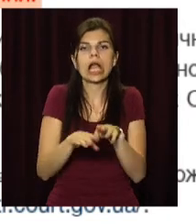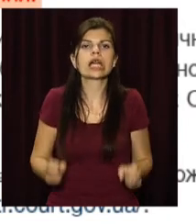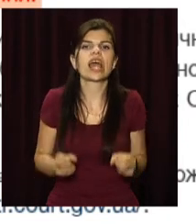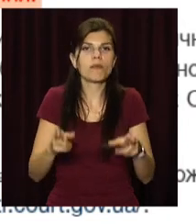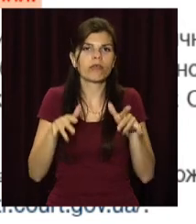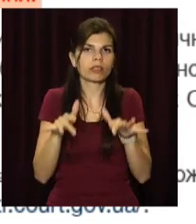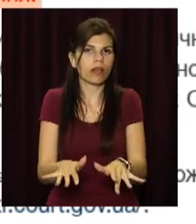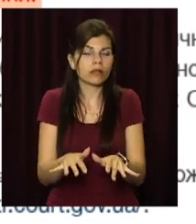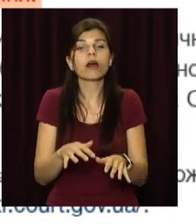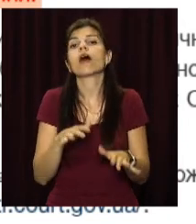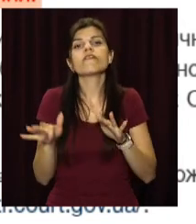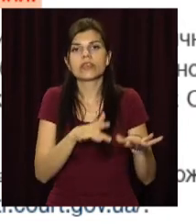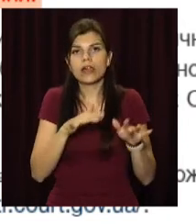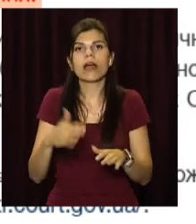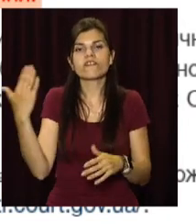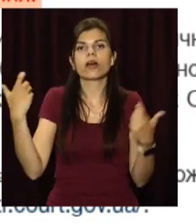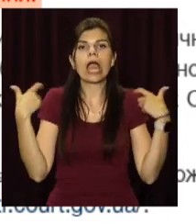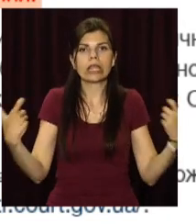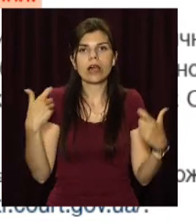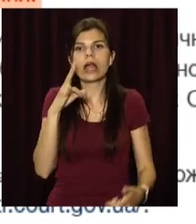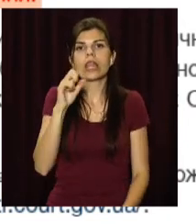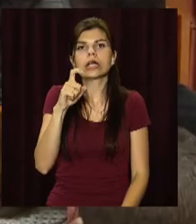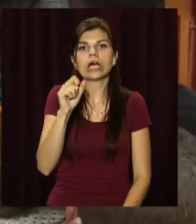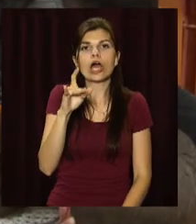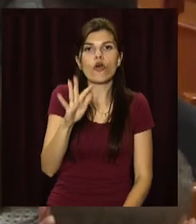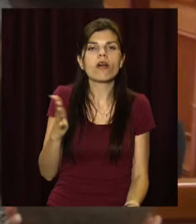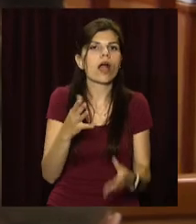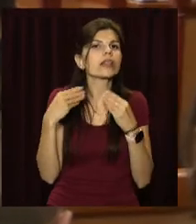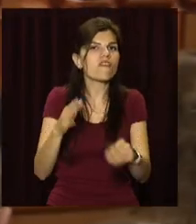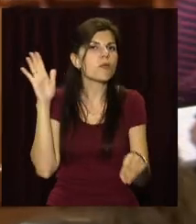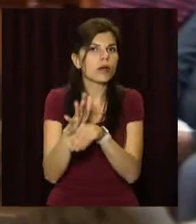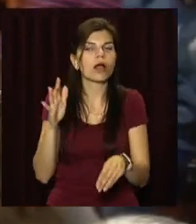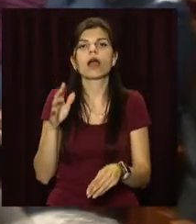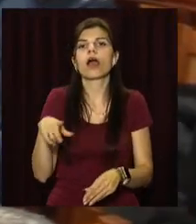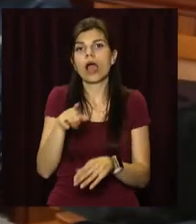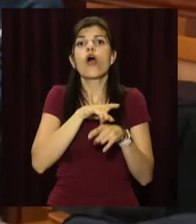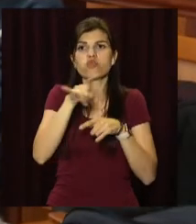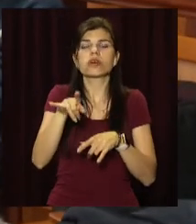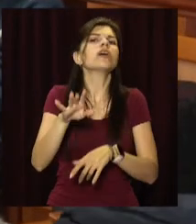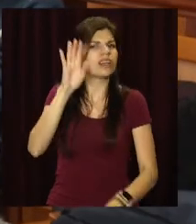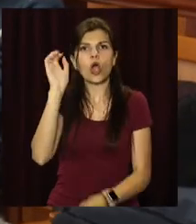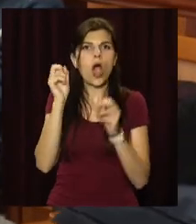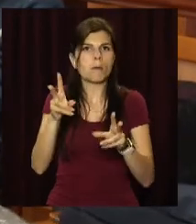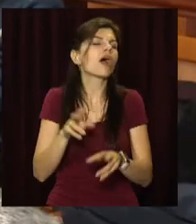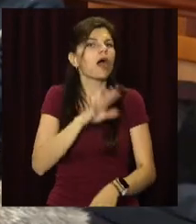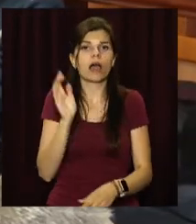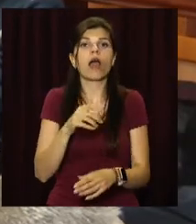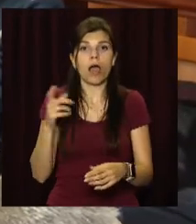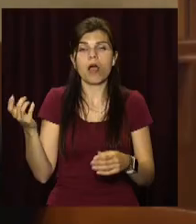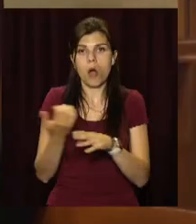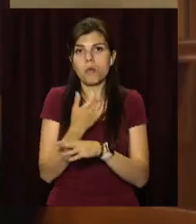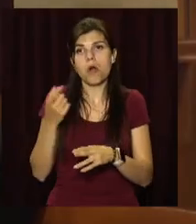кримінальне провадження. У діянні генерала Віктора Назарова, який давав наказ екіпажу летіти в небезпечну зону, склад